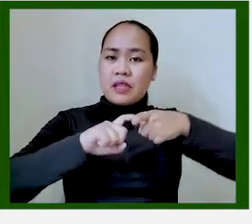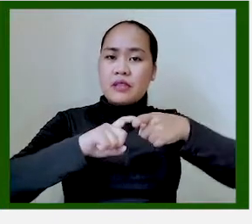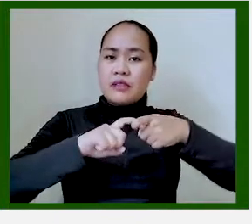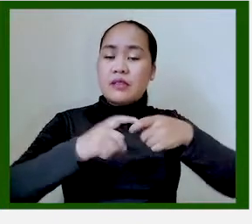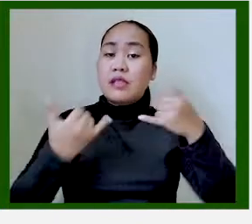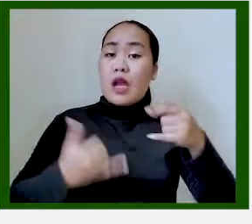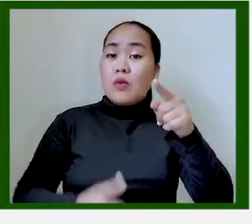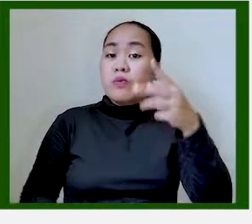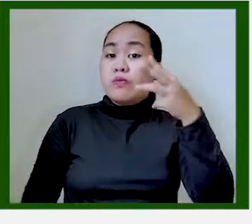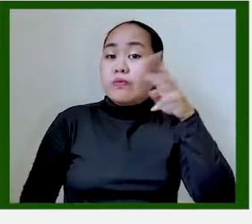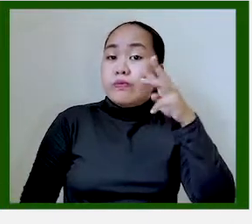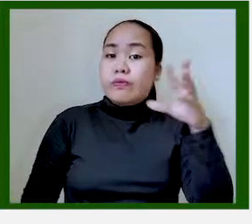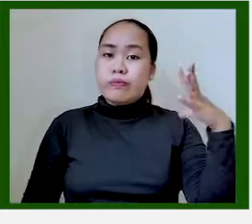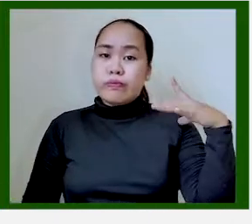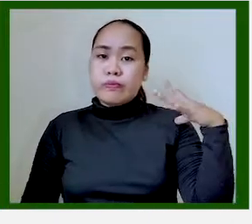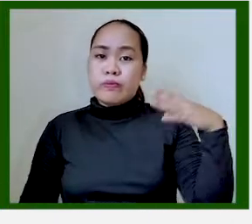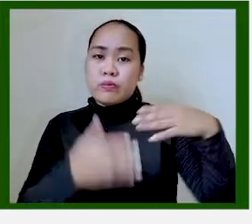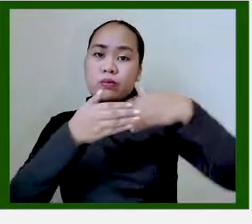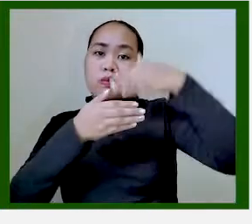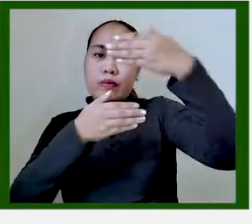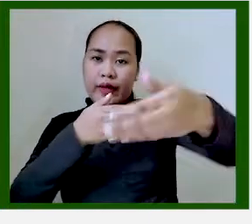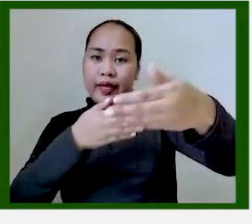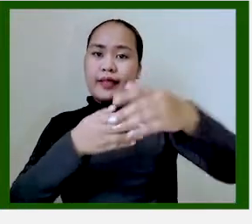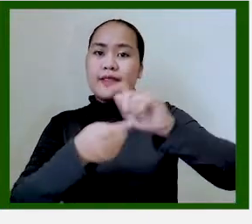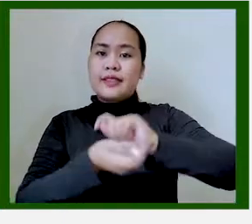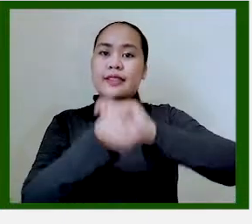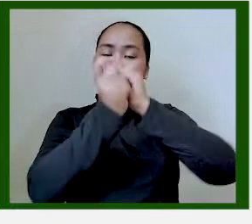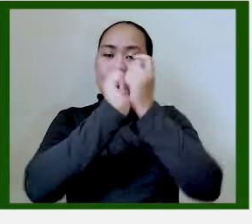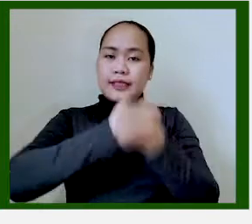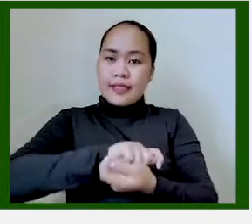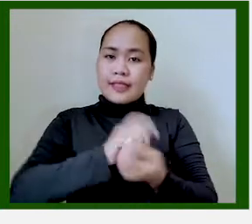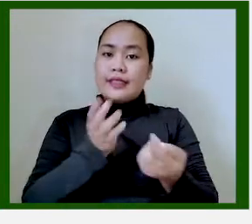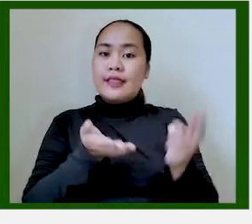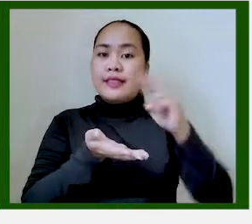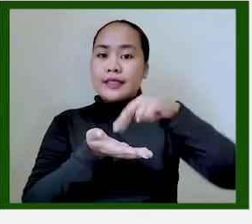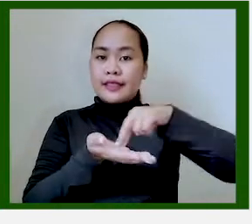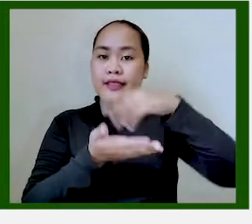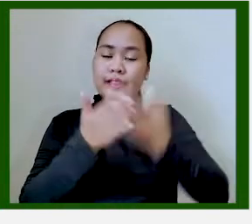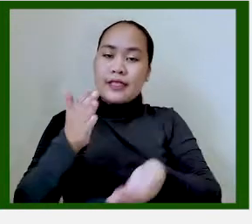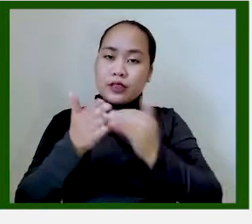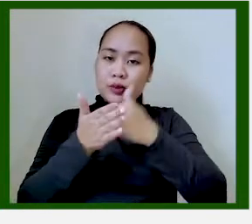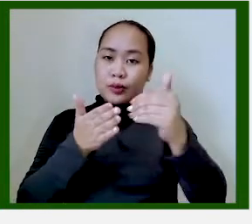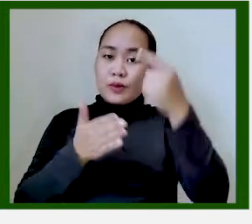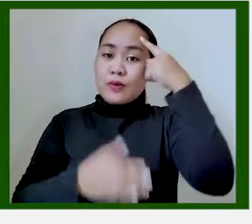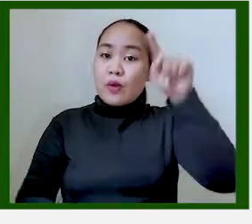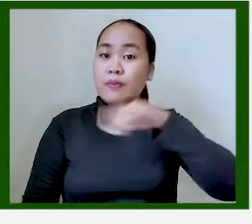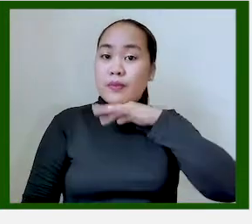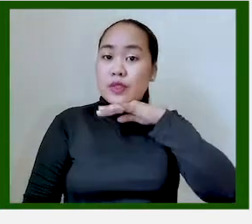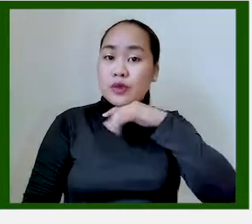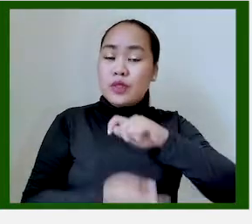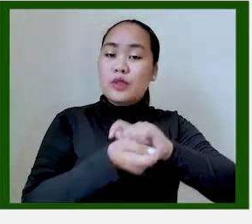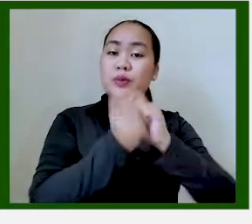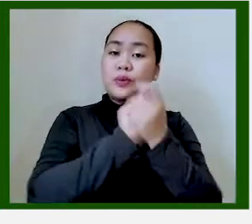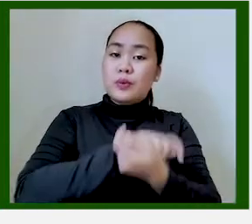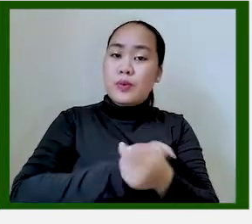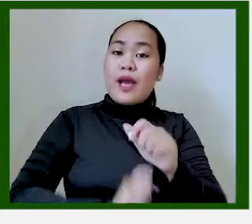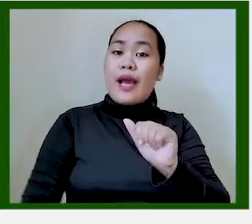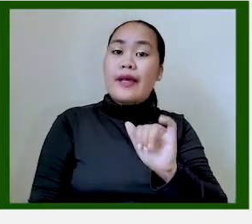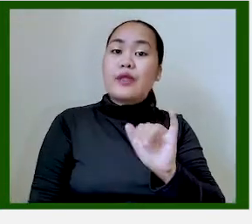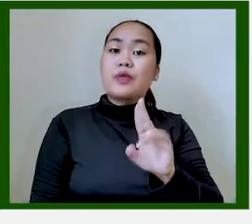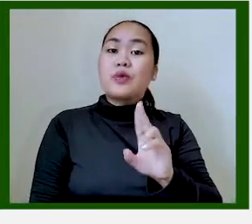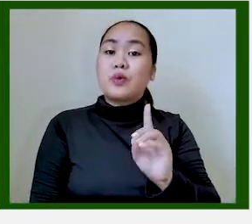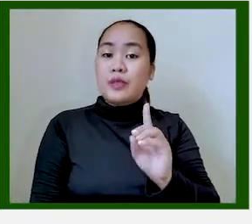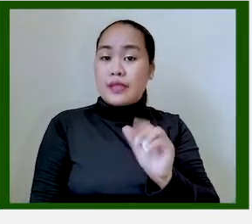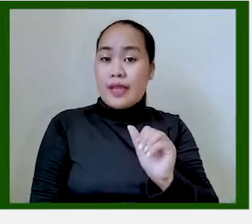announcement kung kailan po ang ating reschedule ng ating basura to ayuda. But definitely it will be for now, no, it will